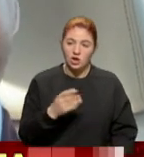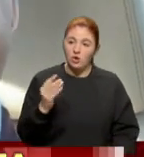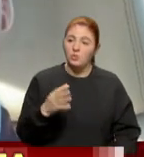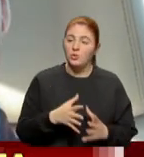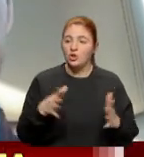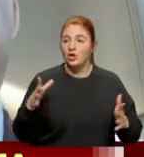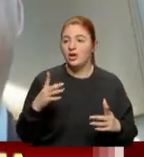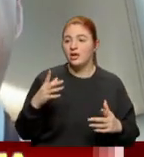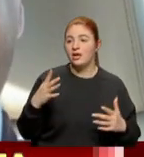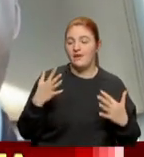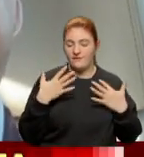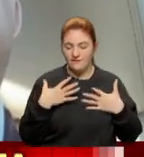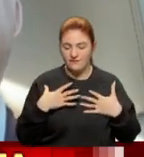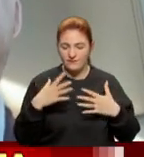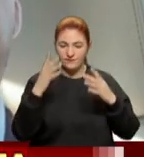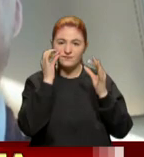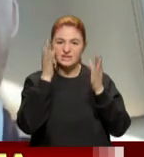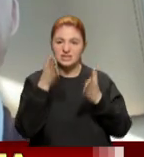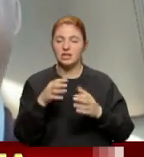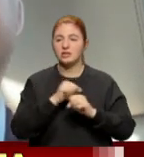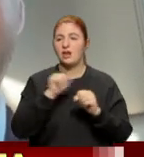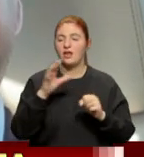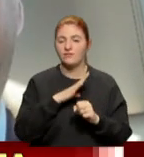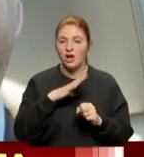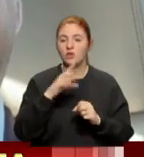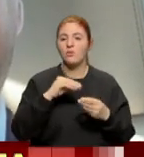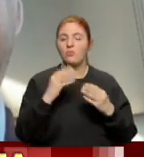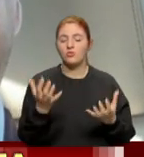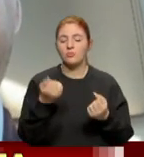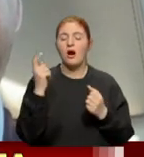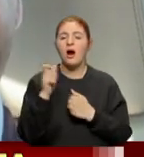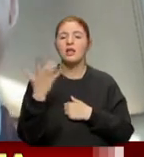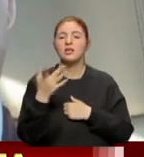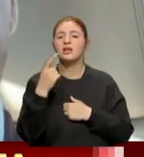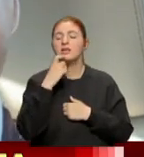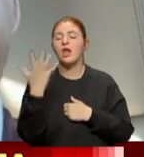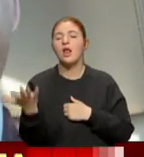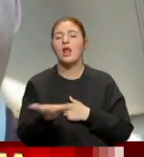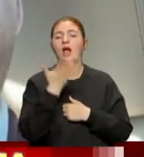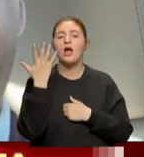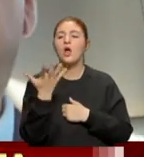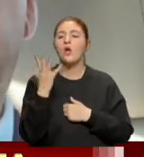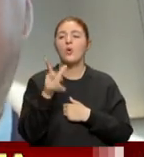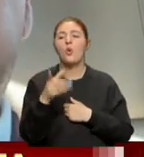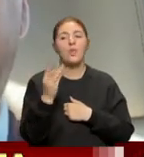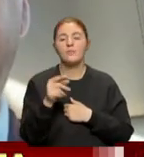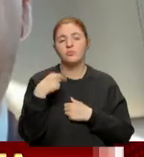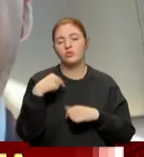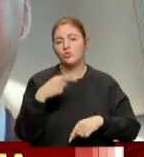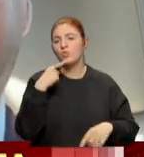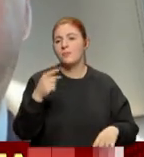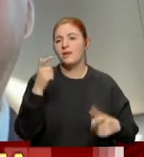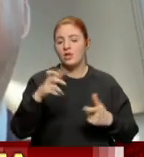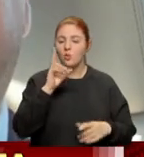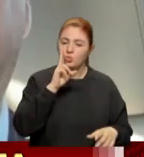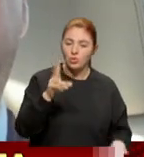Büyük bir fiziki tahribat var. Bu sorunun aşılması aylar değil, yıllar sürebilecek. Ben onu buradan söyleyeyim. Yani